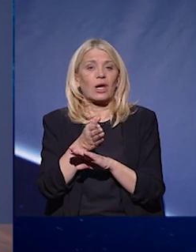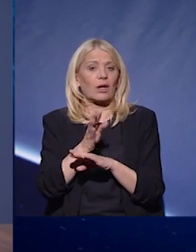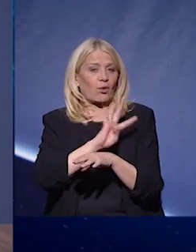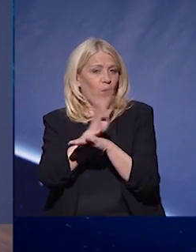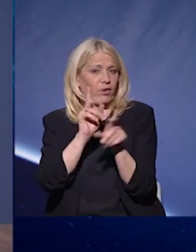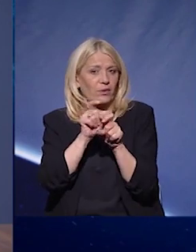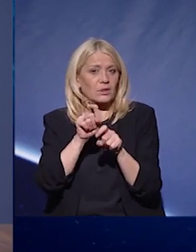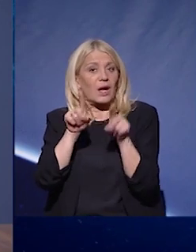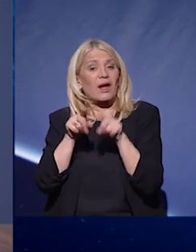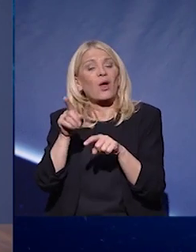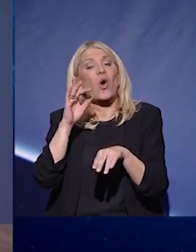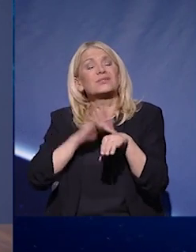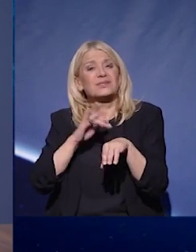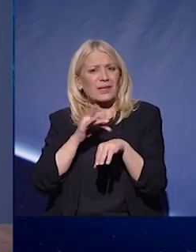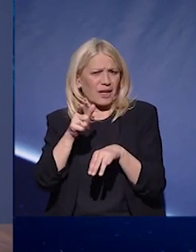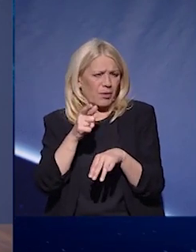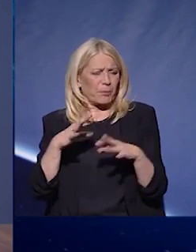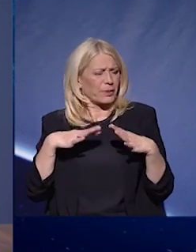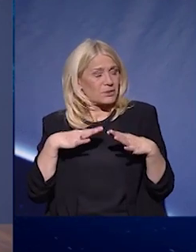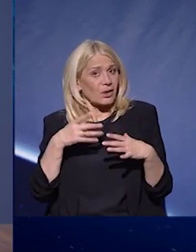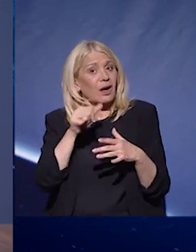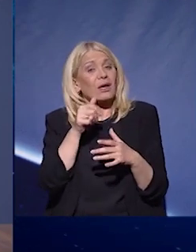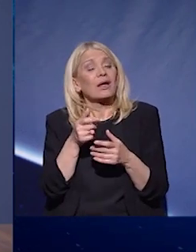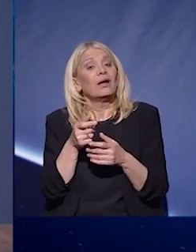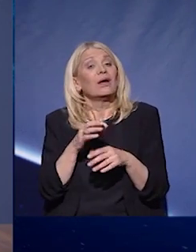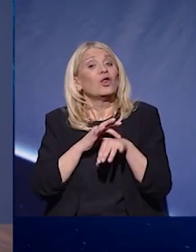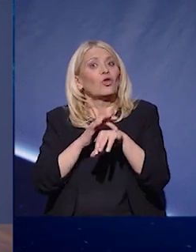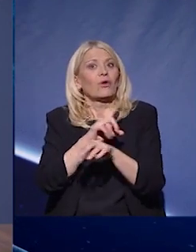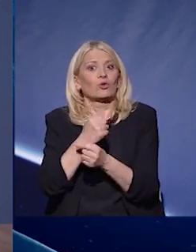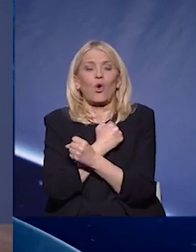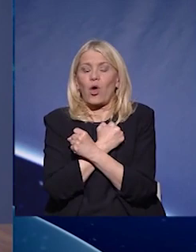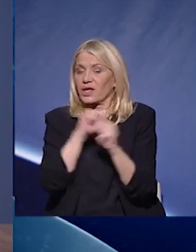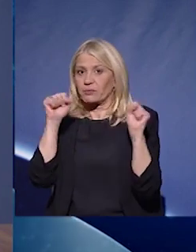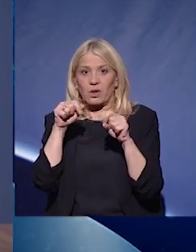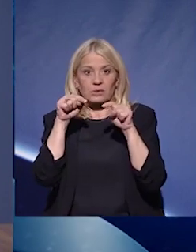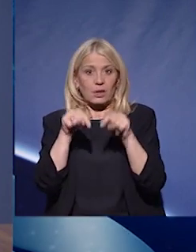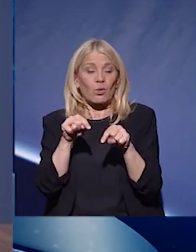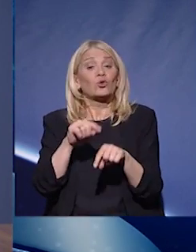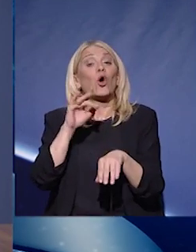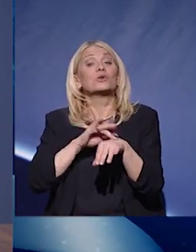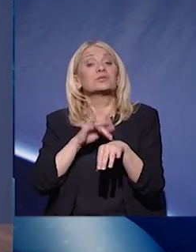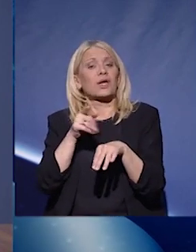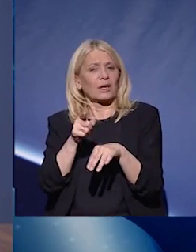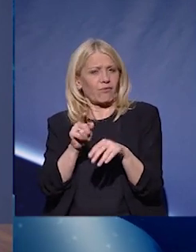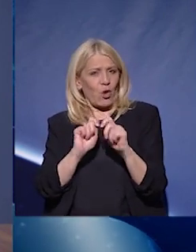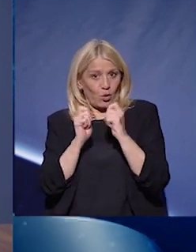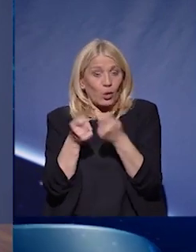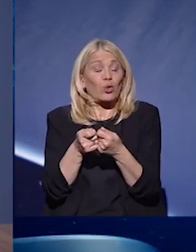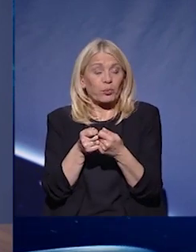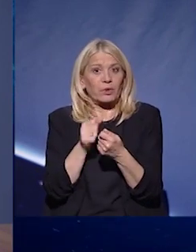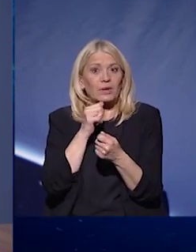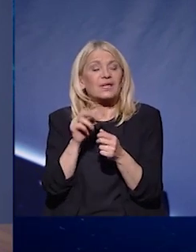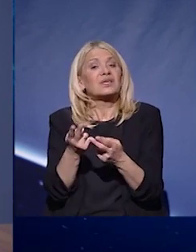virus u neku osetljivu populaciju i da dovede do eksplozije u toj osetljivoj populaciji, da se